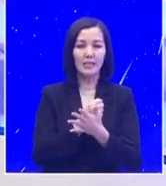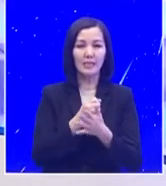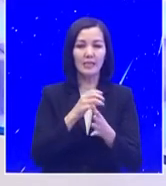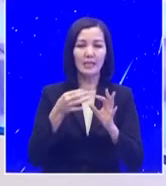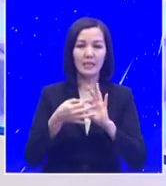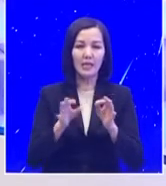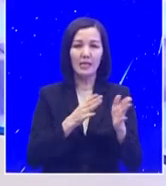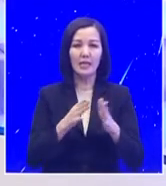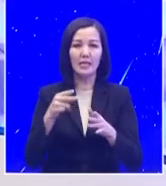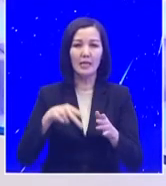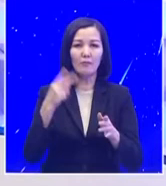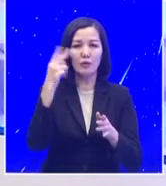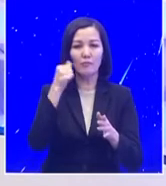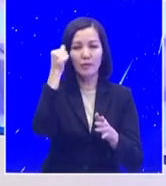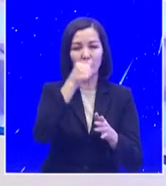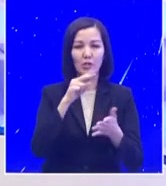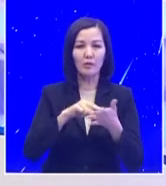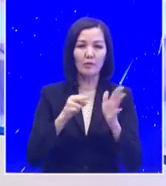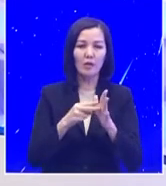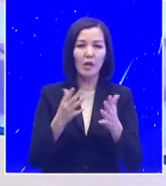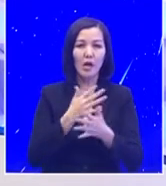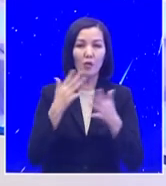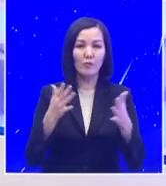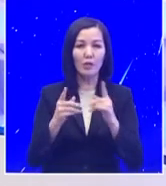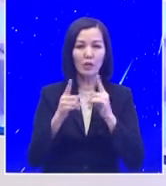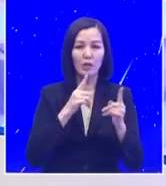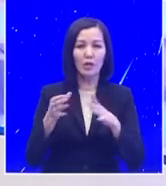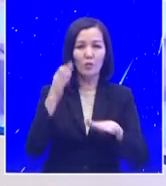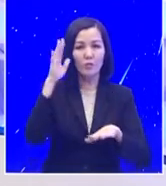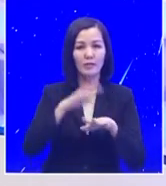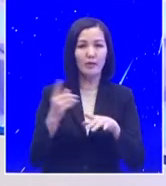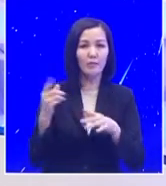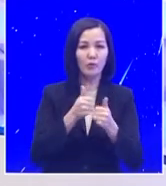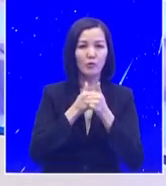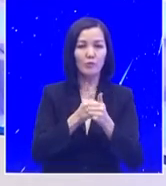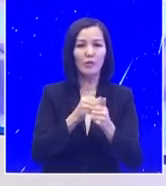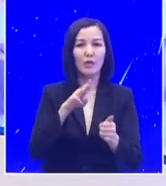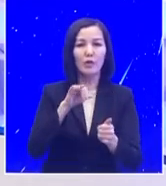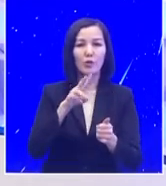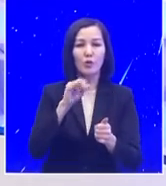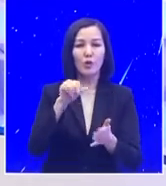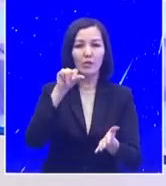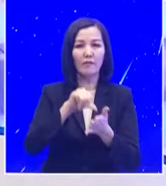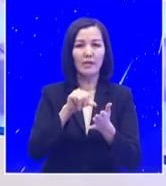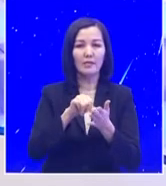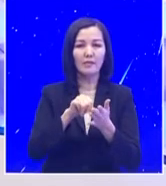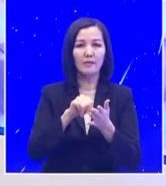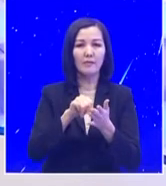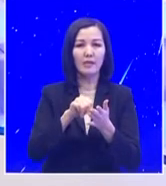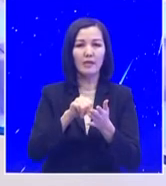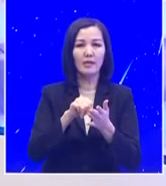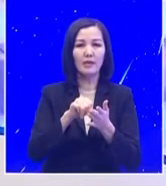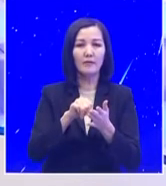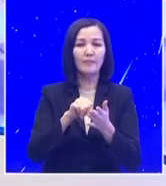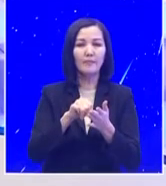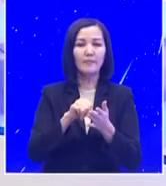да 2020 жылғы мақсат мінжелерді ауқымды. Жиынға облыс әкімінің бірінші орынбасары Ләззат Тұрлашев